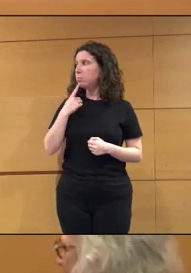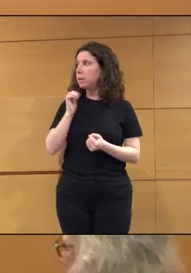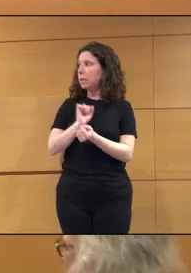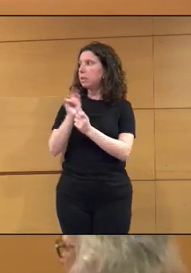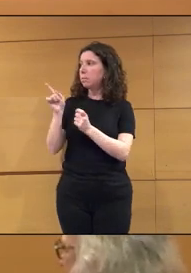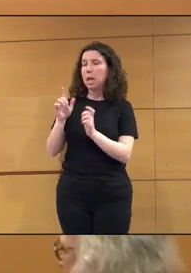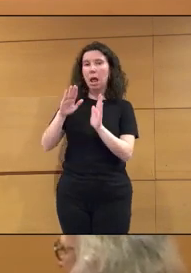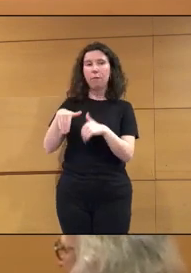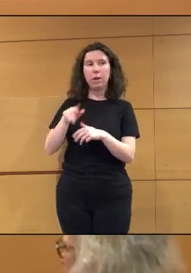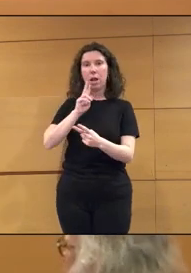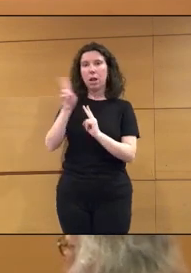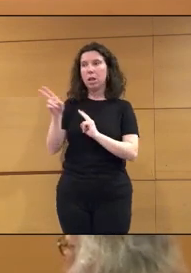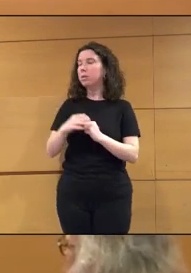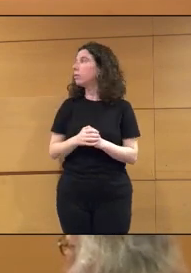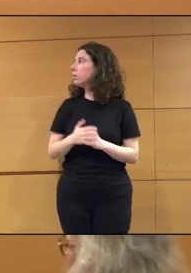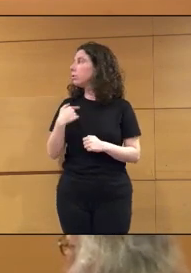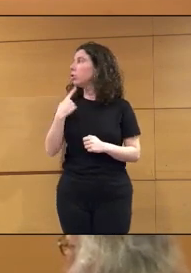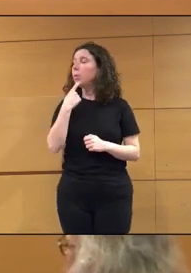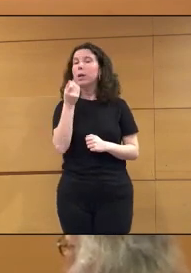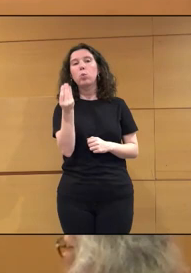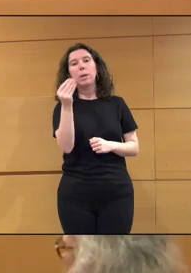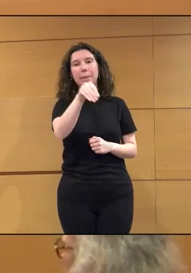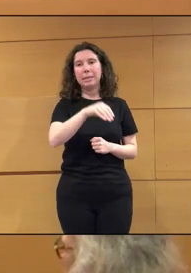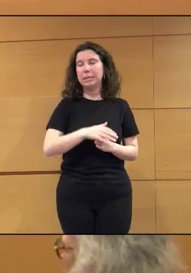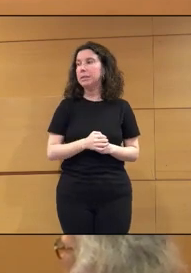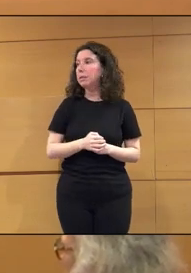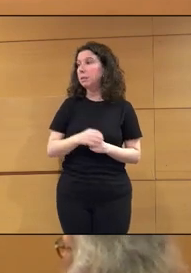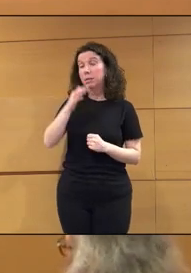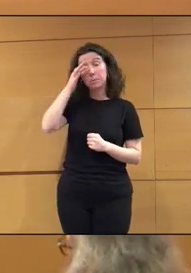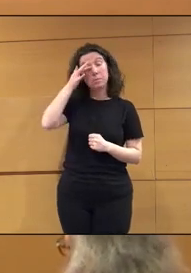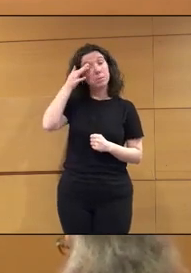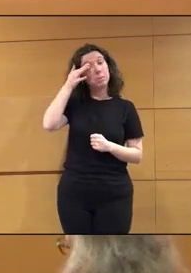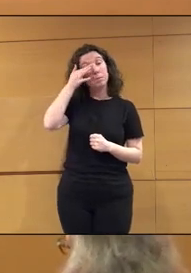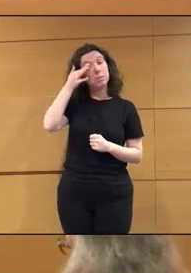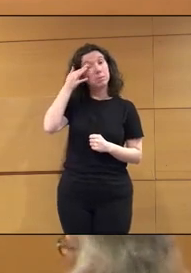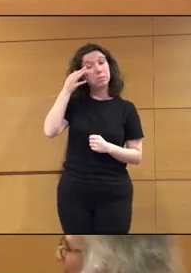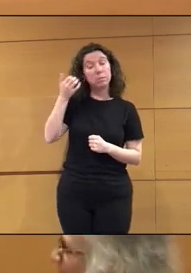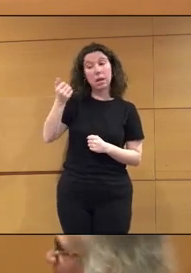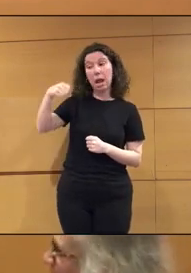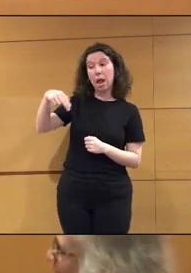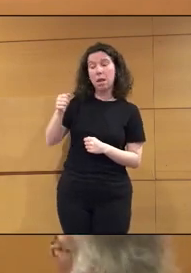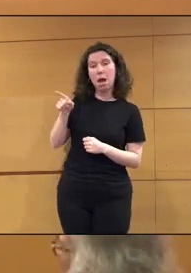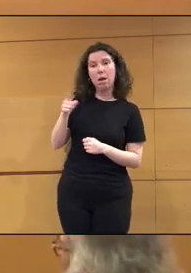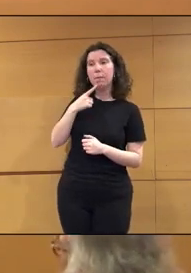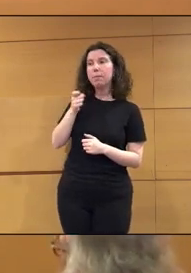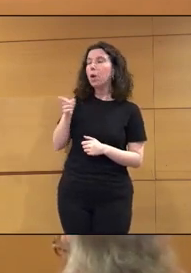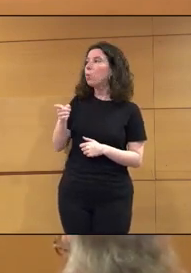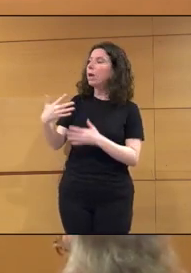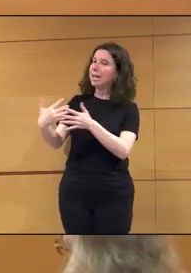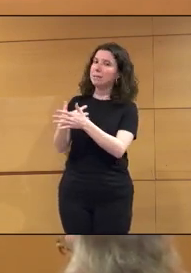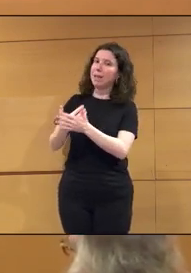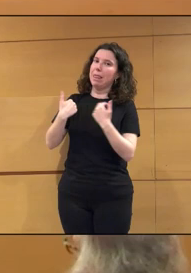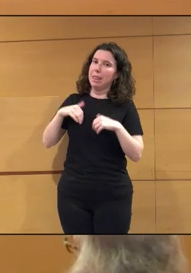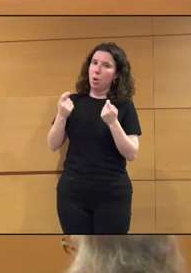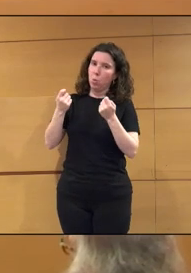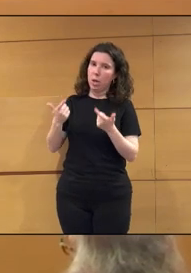sí? Així, els hi faig una altra pregunta. Anna, en el teu cas, quines són les línies de treball? Ens has explicat una mica, no? Però